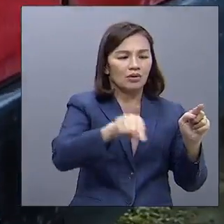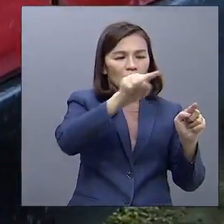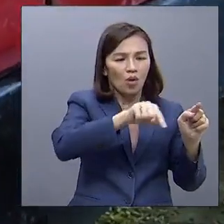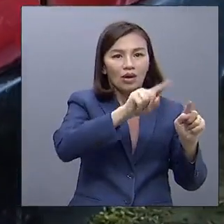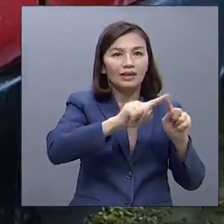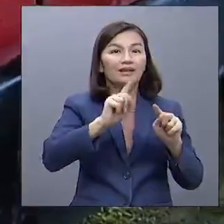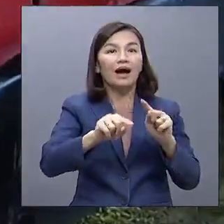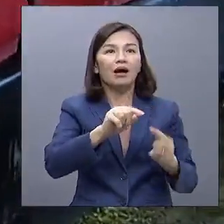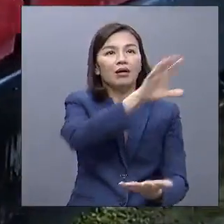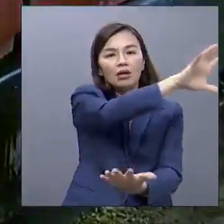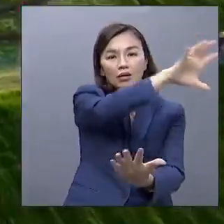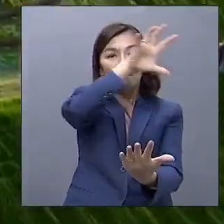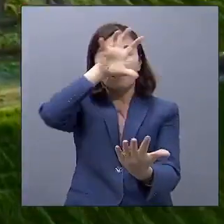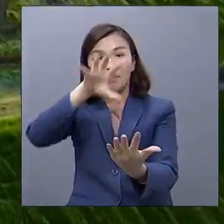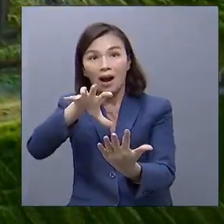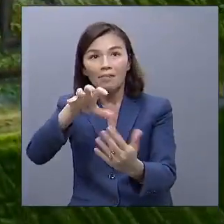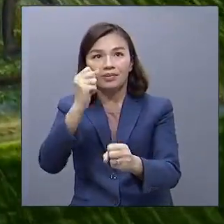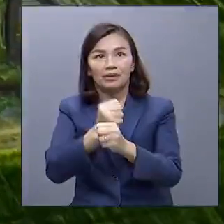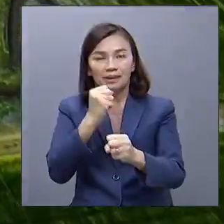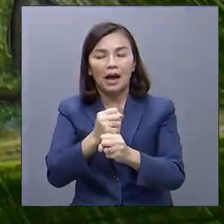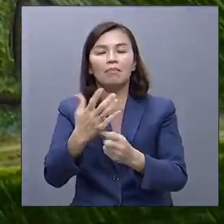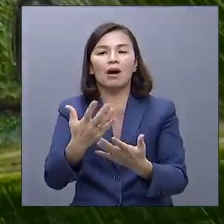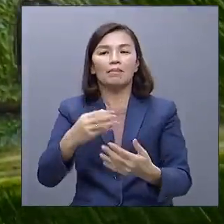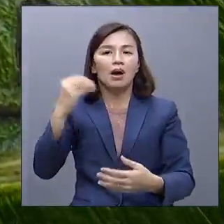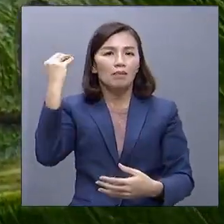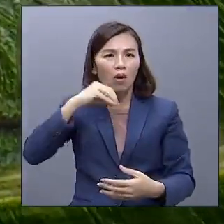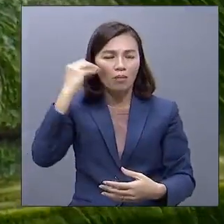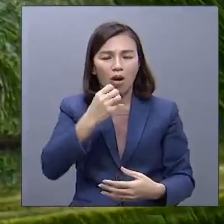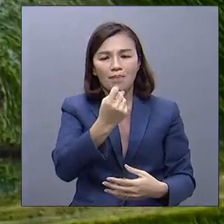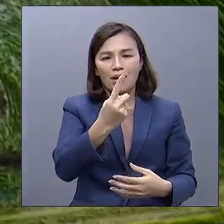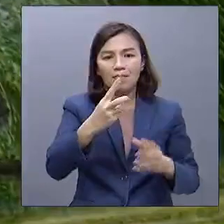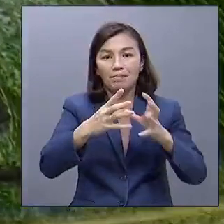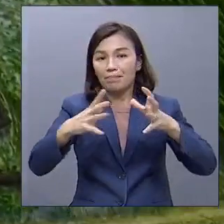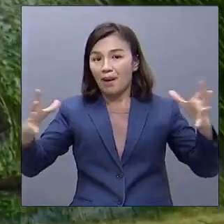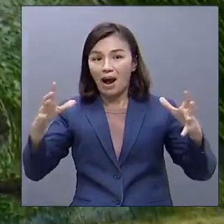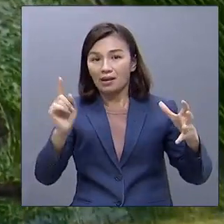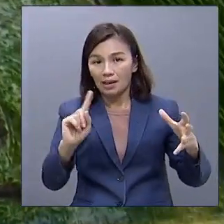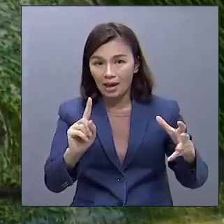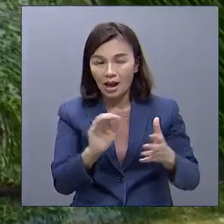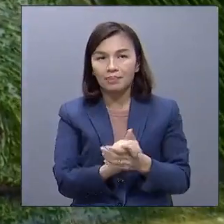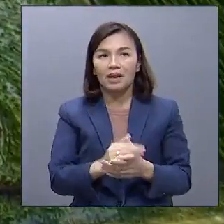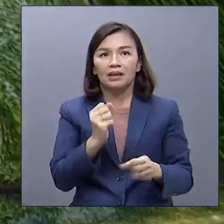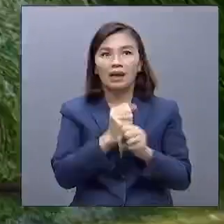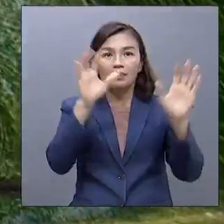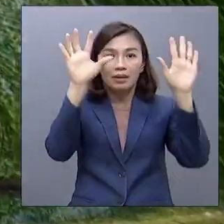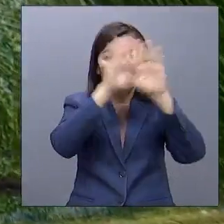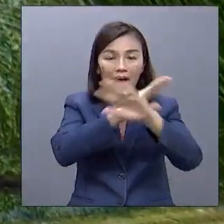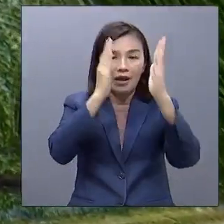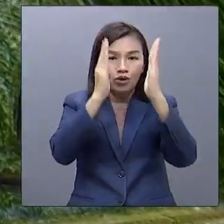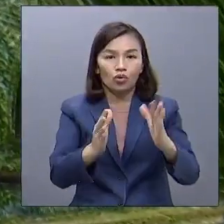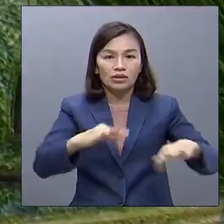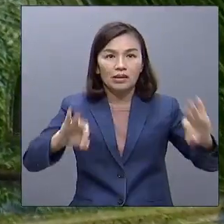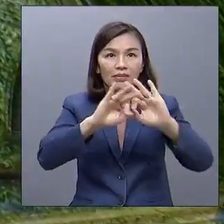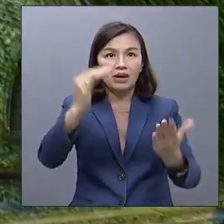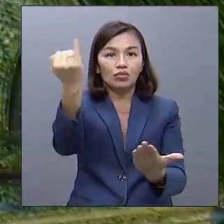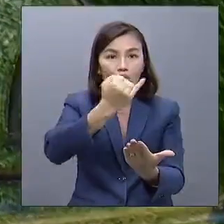ลนด์อาร์ตที่สร้างงานศิลปะกลางทุ่งมามากมายนะคะไม่ว่าจะเป็นการสร้างภาพเหมือนของบุคคลสำคัญอย่าง